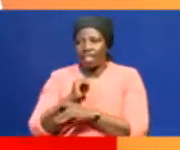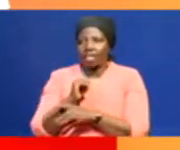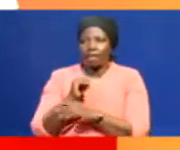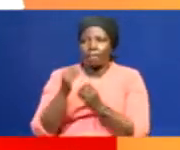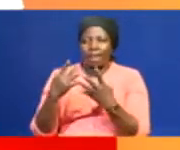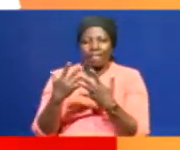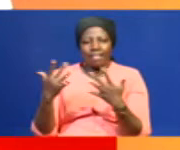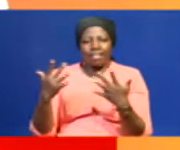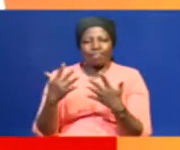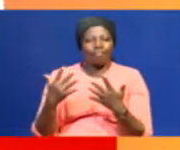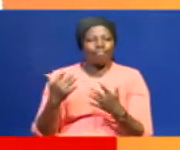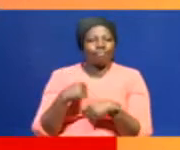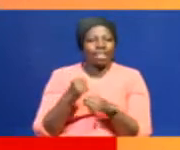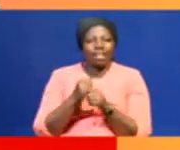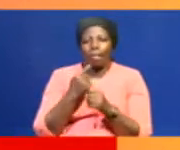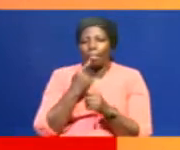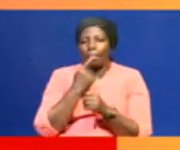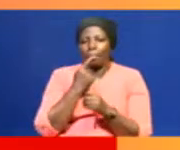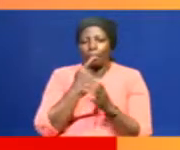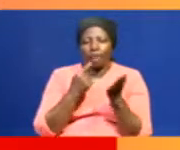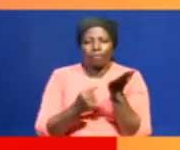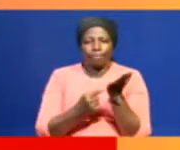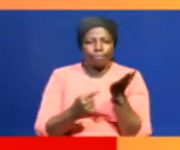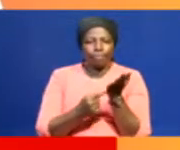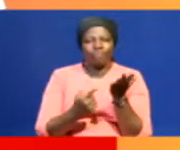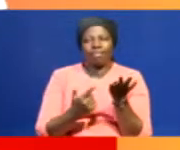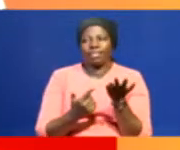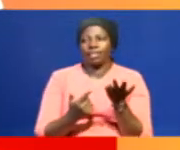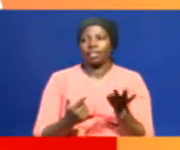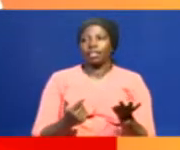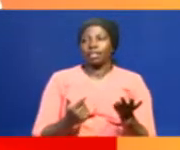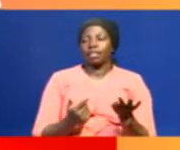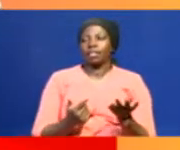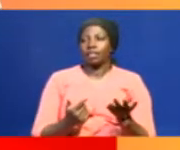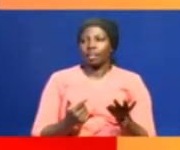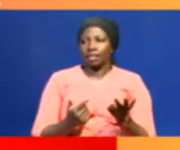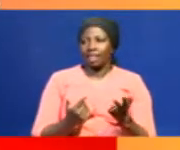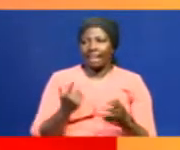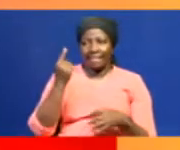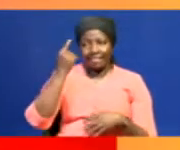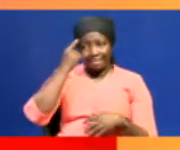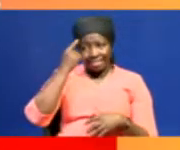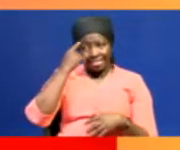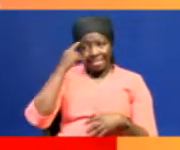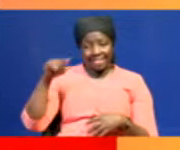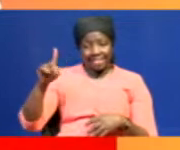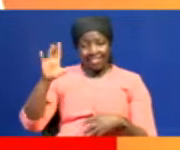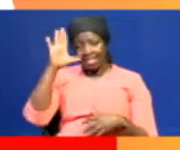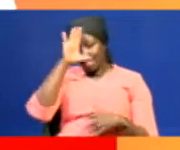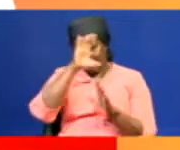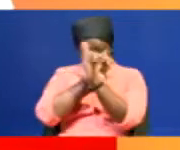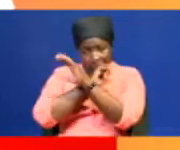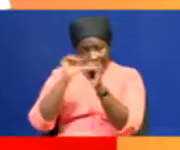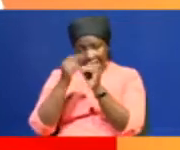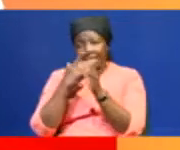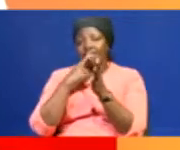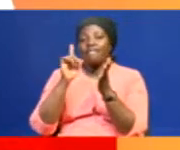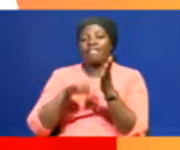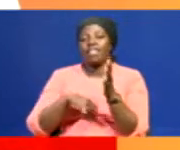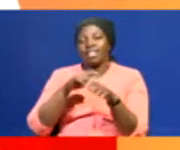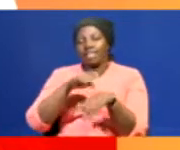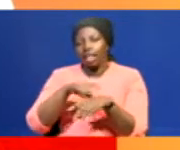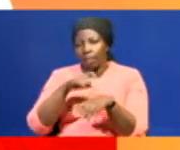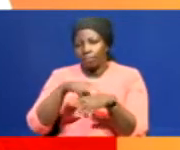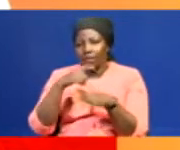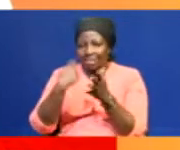kutengeneza battery, ile battery yake nini. So I think na akawaambia vile anavyotoa hizi ushuru zote kwa